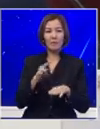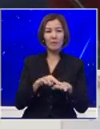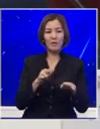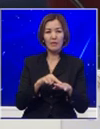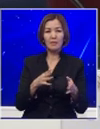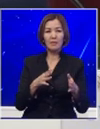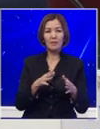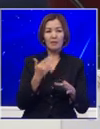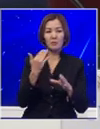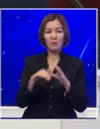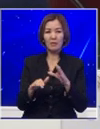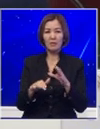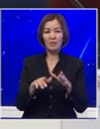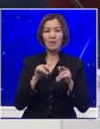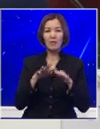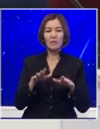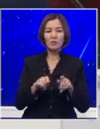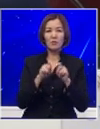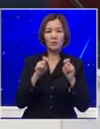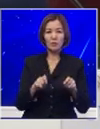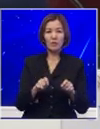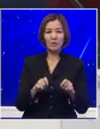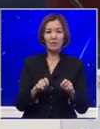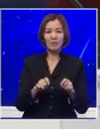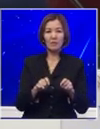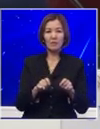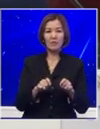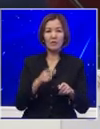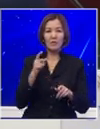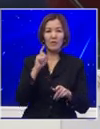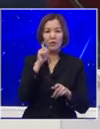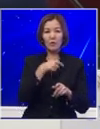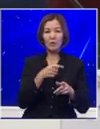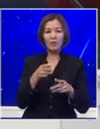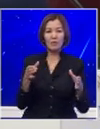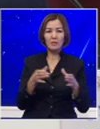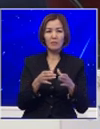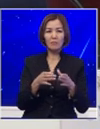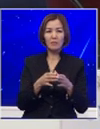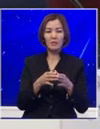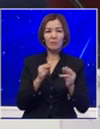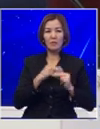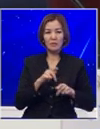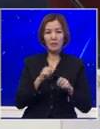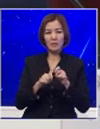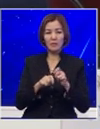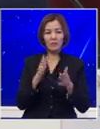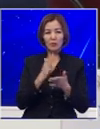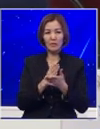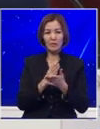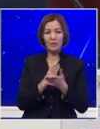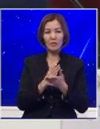vergen, polisiyaya spozgap, bugün günge ekonomikalık tergeu departamenti aynalısıp jatır. Ал егер мына